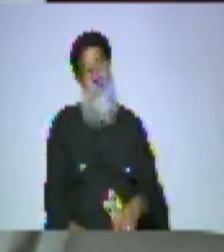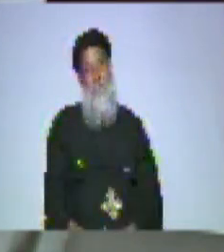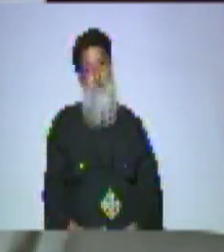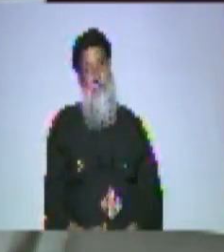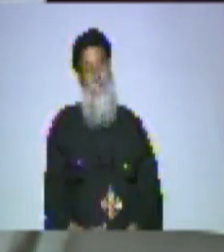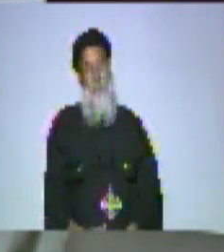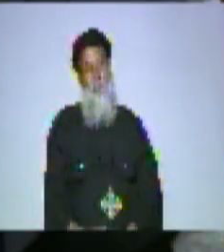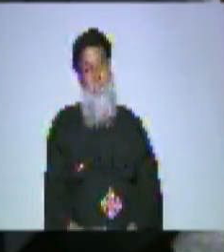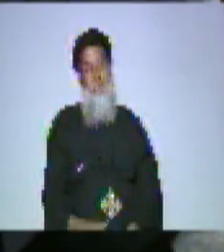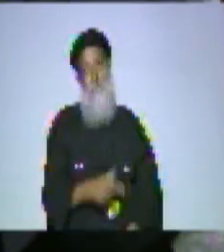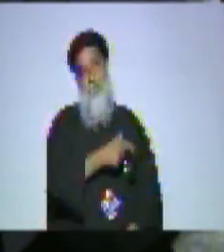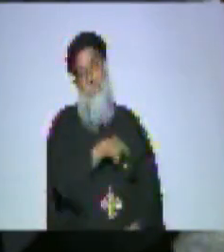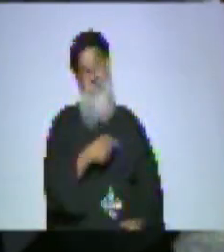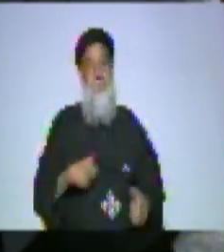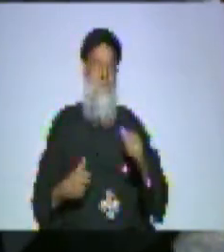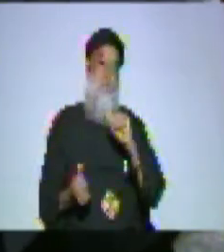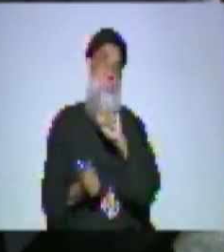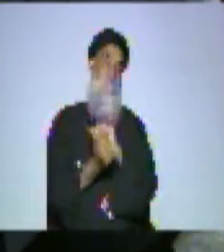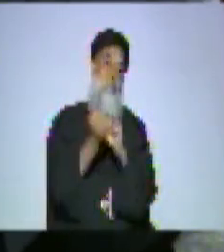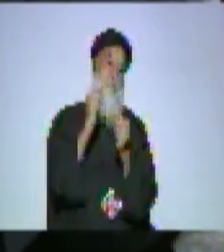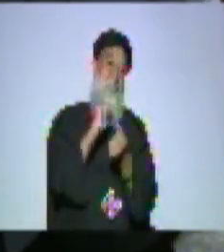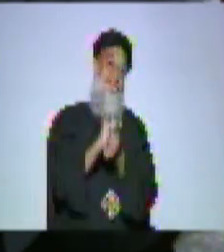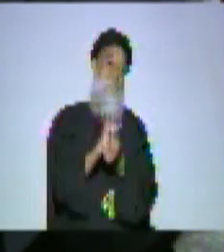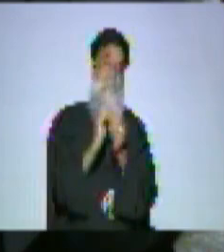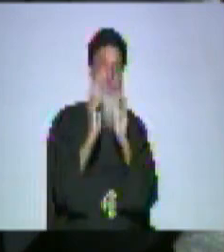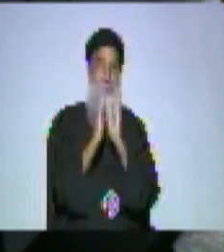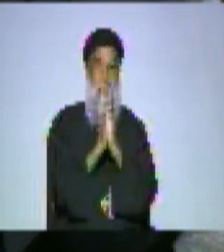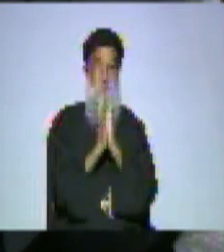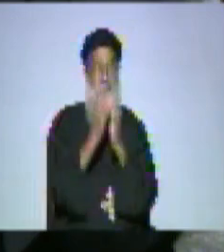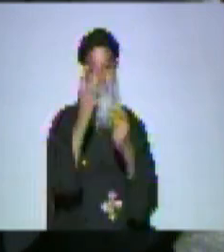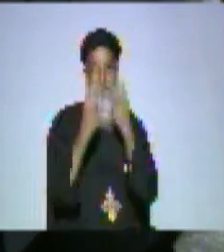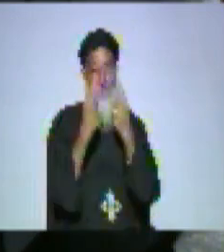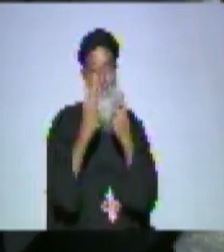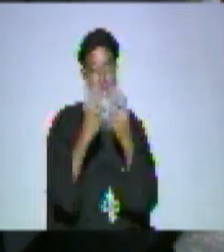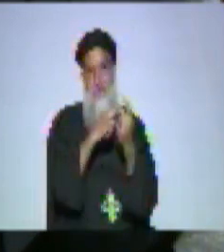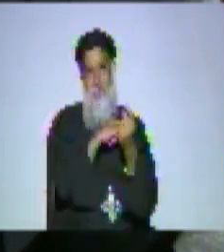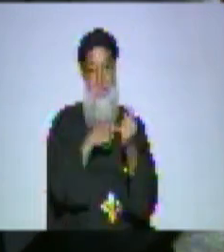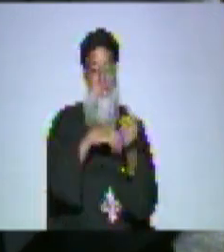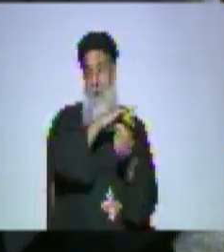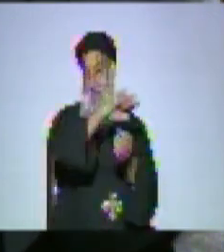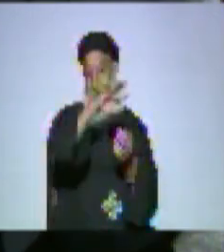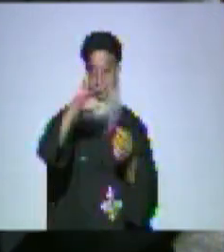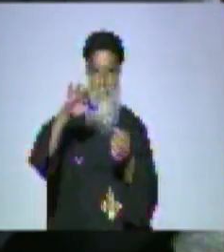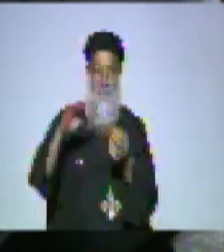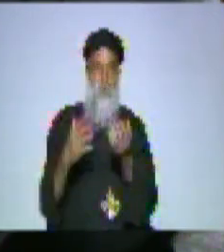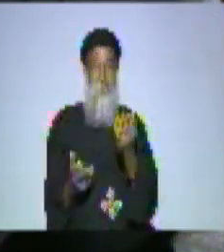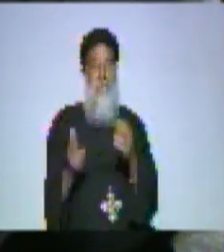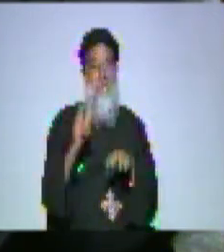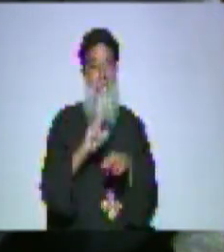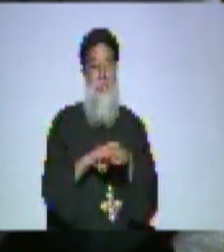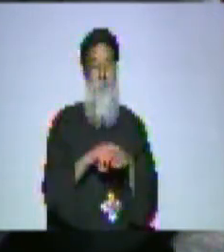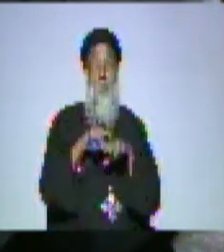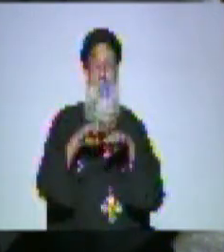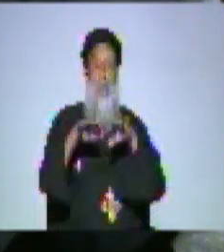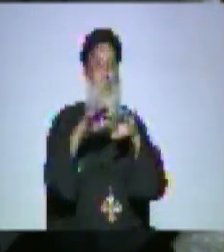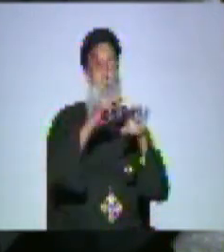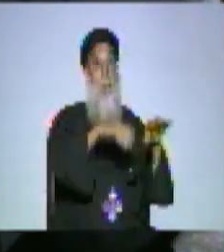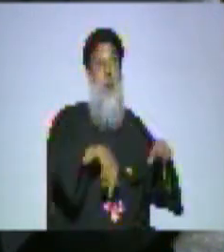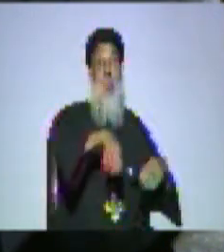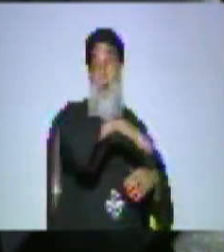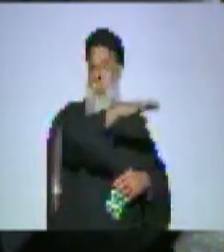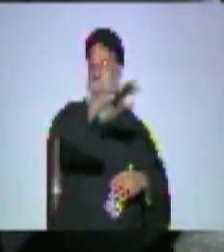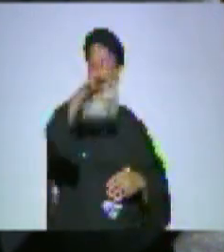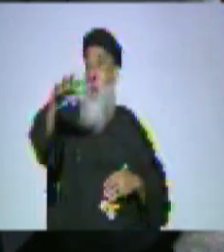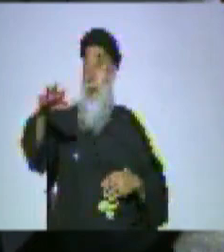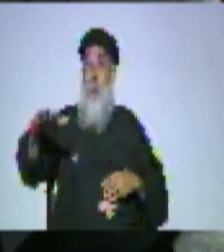سيدنا الشماس يرد نبات الحقل وبعدين هي بقى فيها شموليه كمان ذروه وعشب